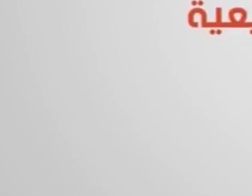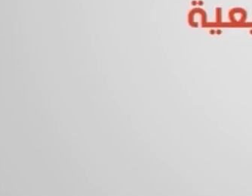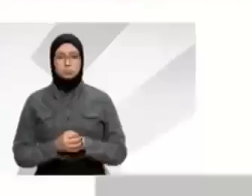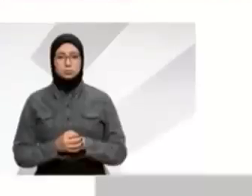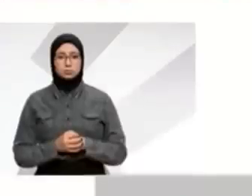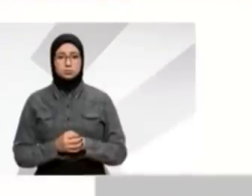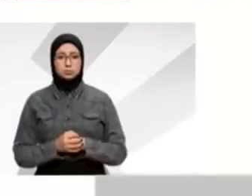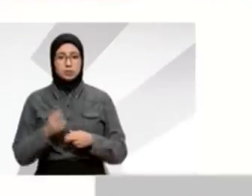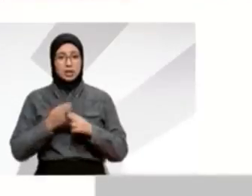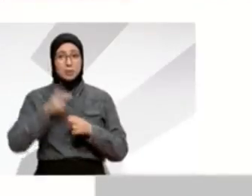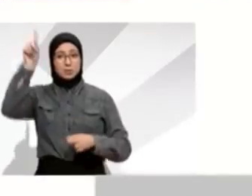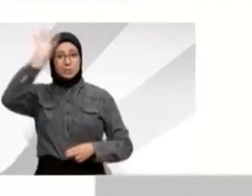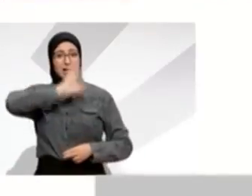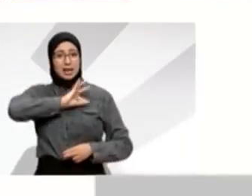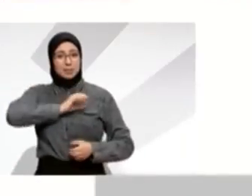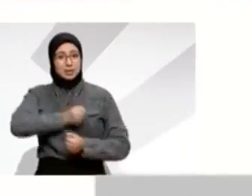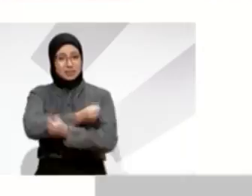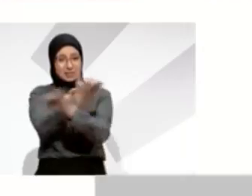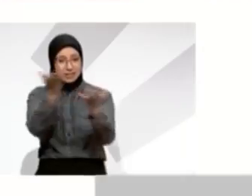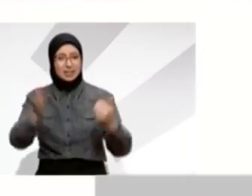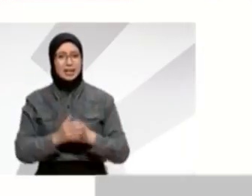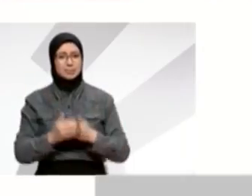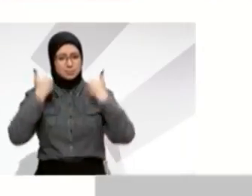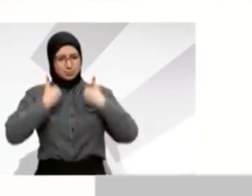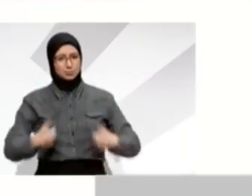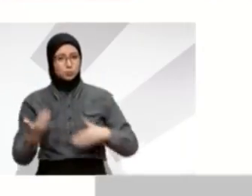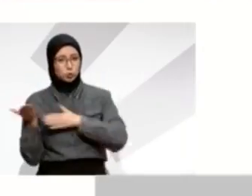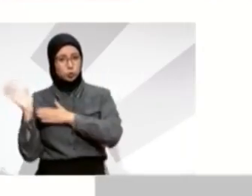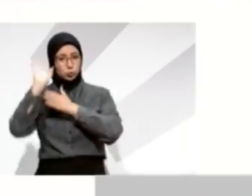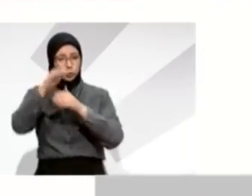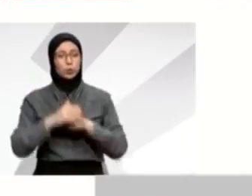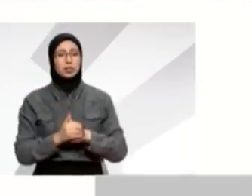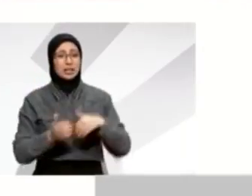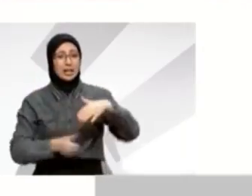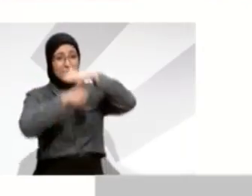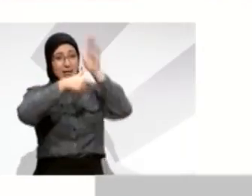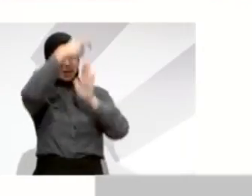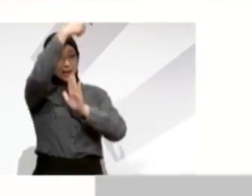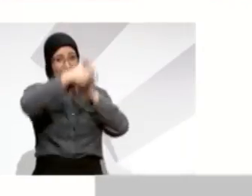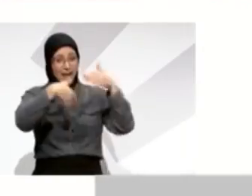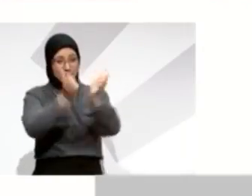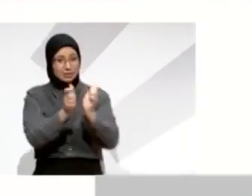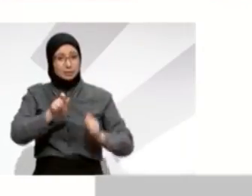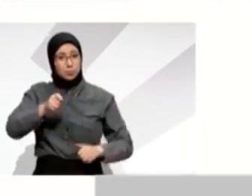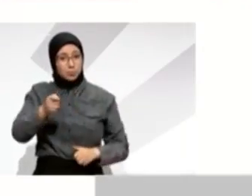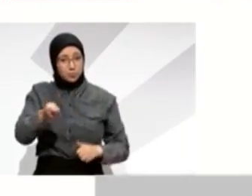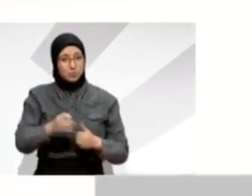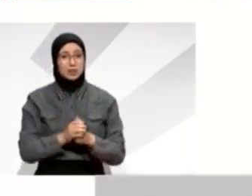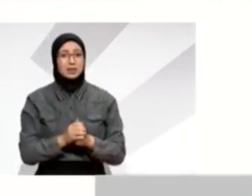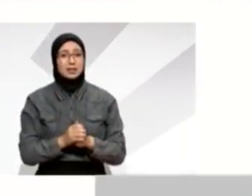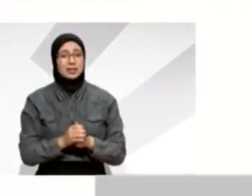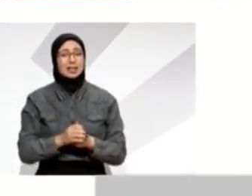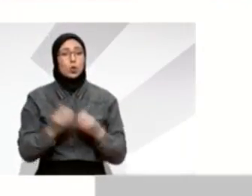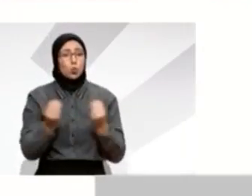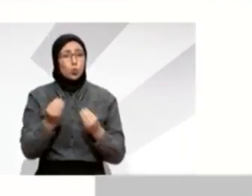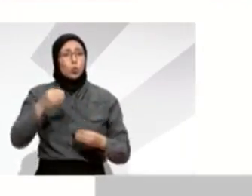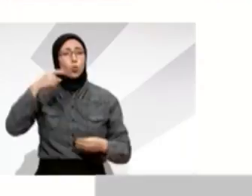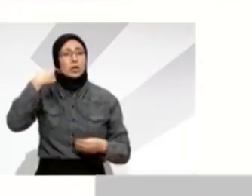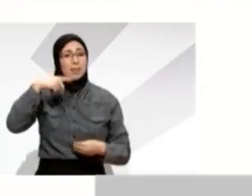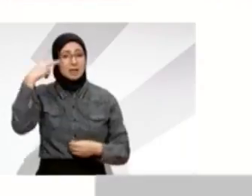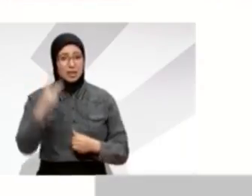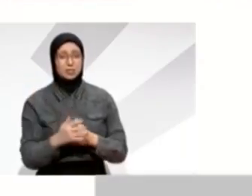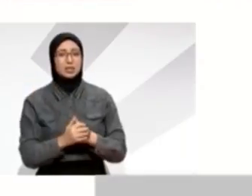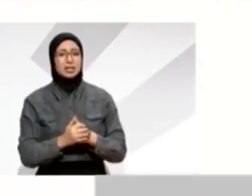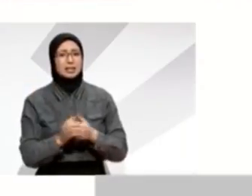بسم الله الرحمان الرحيم محمد السويسي رئيس قائمه حركه المشروع تونس بالدائره الانتخابيه نابل اثنين